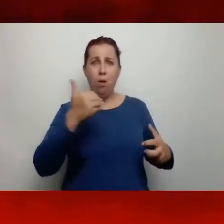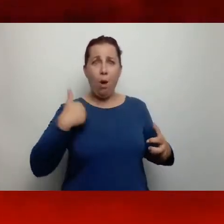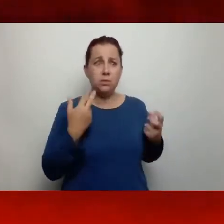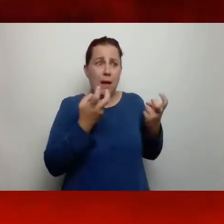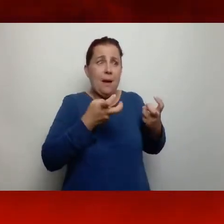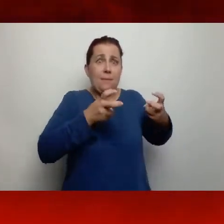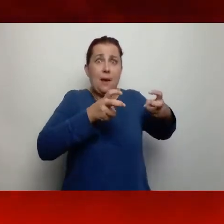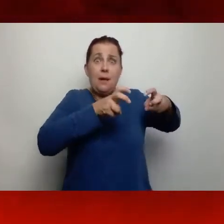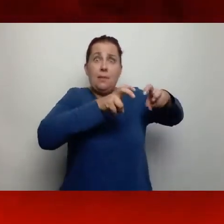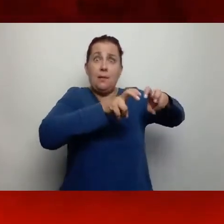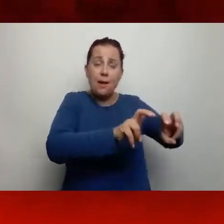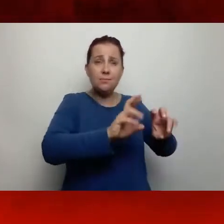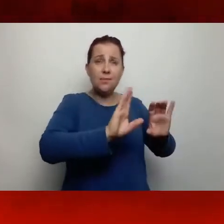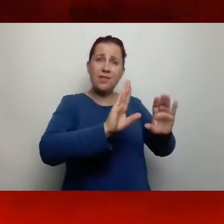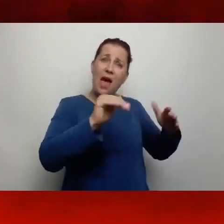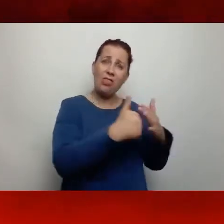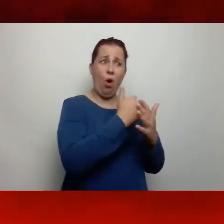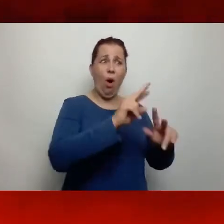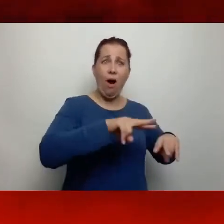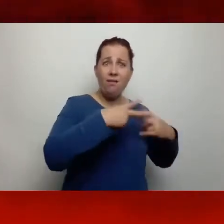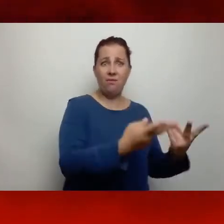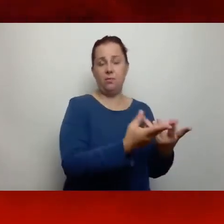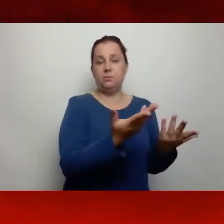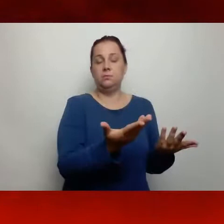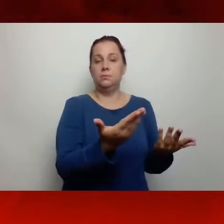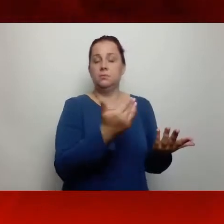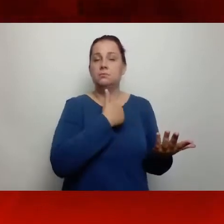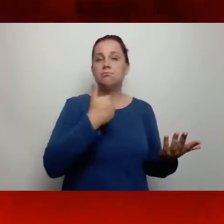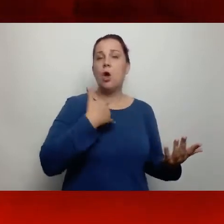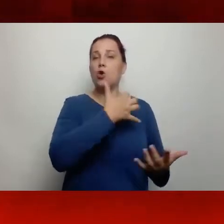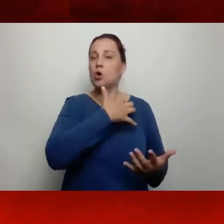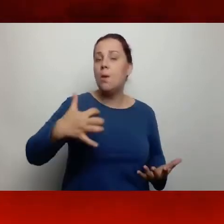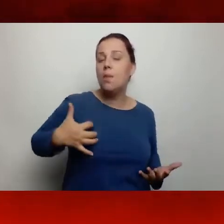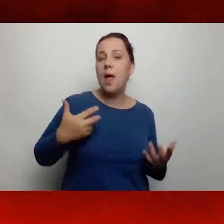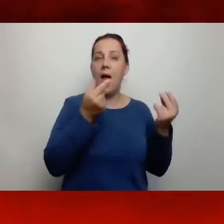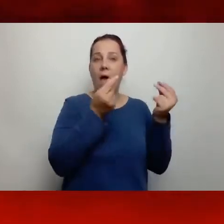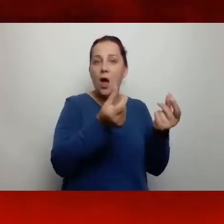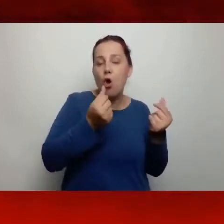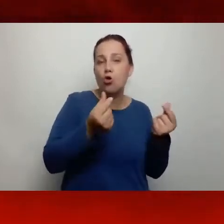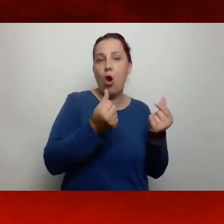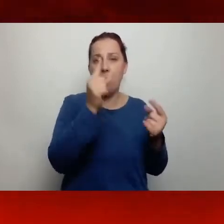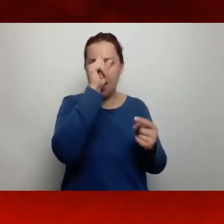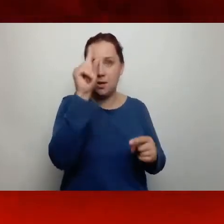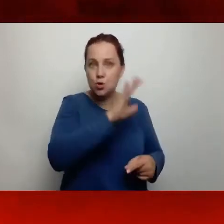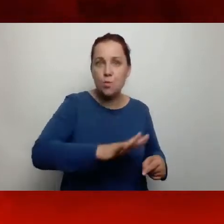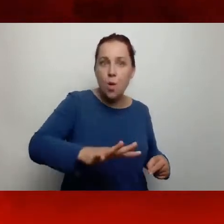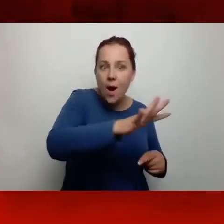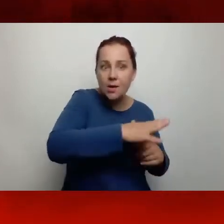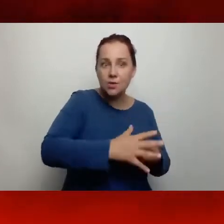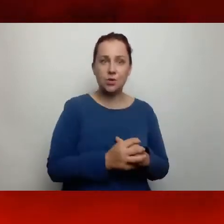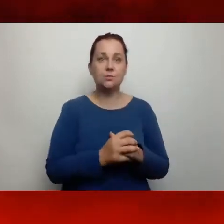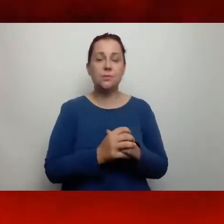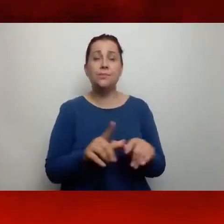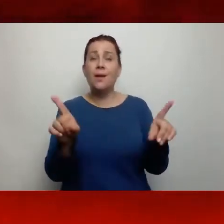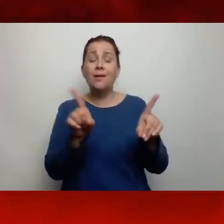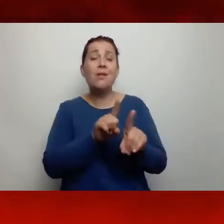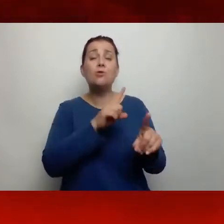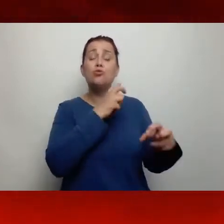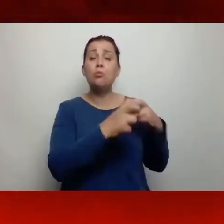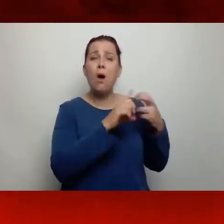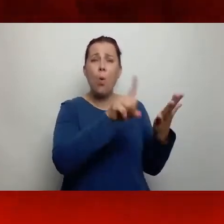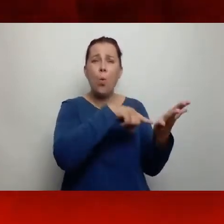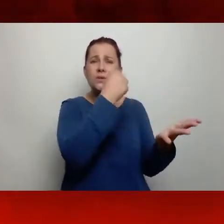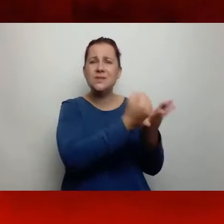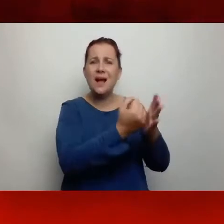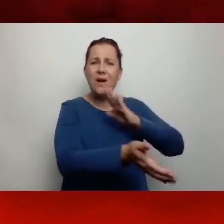Problemy ekonomiczne, gospodarcze, społeczne, problemy z chociażby ustawą zasadniczą, z